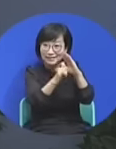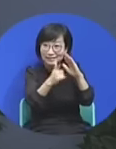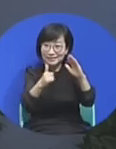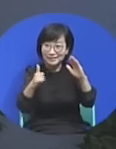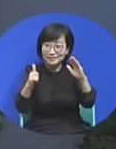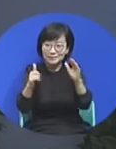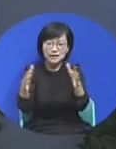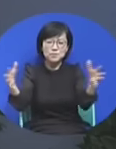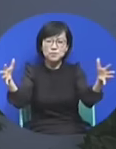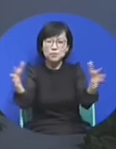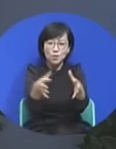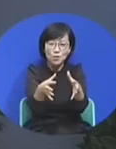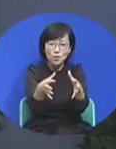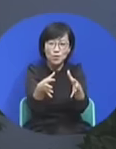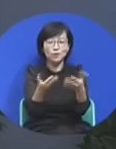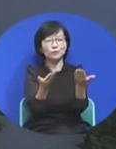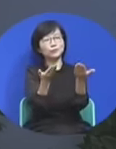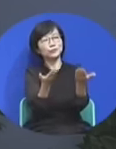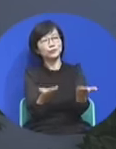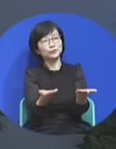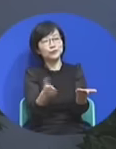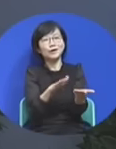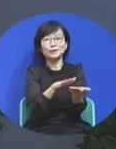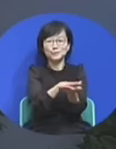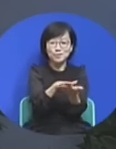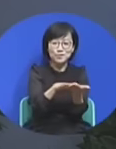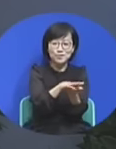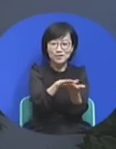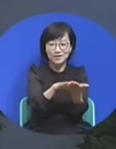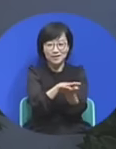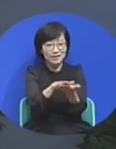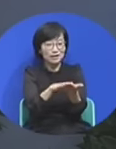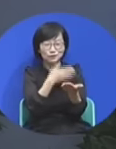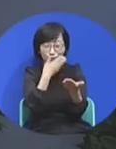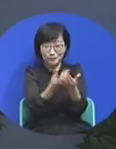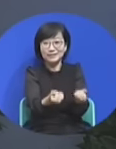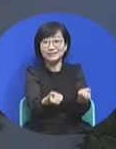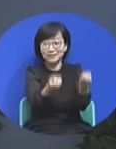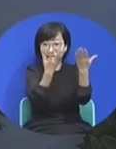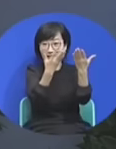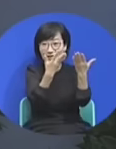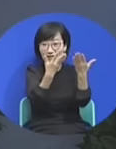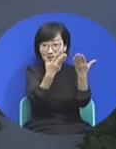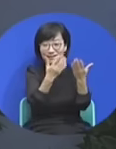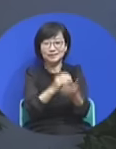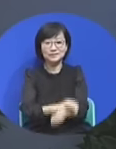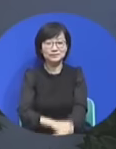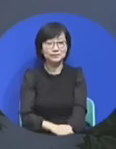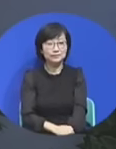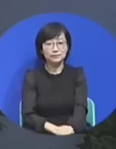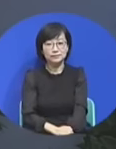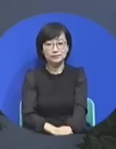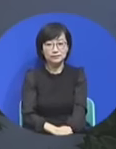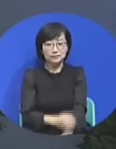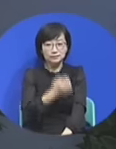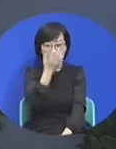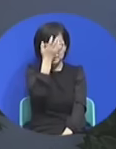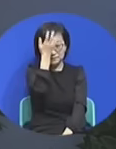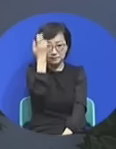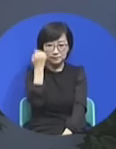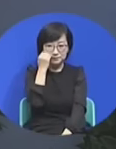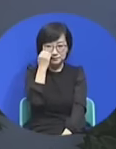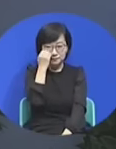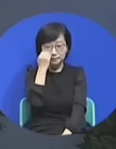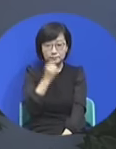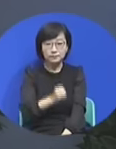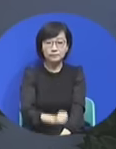이렇게 휴식하고 놀기도 하고 그런 절기입니다. And so they're all closed because it's a holiday where all the family members gather together to get some rest and to spend